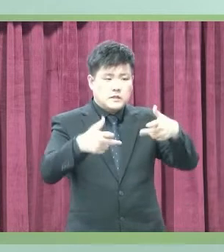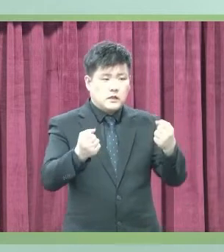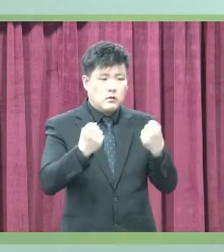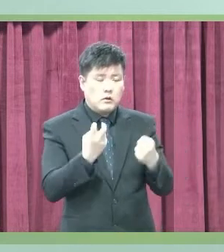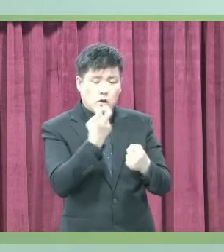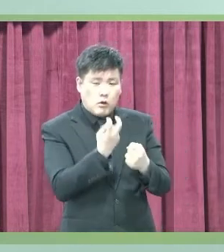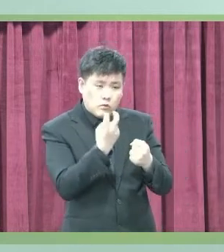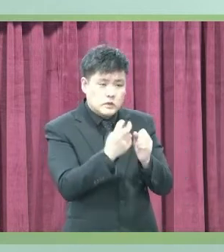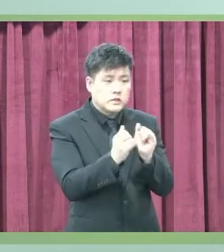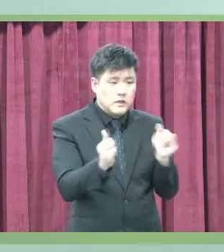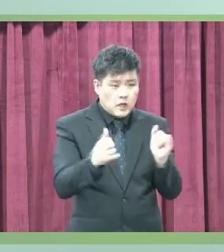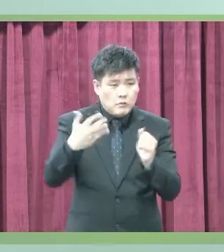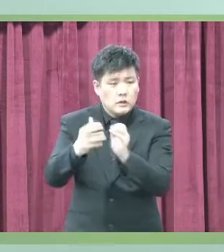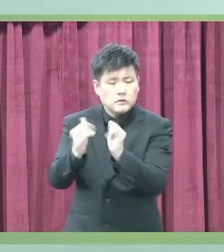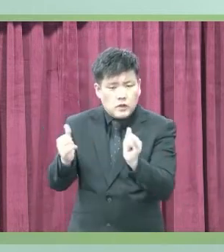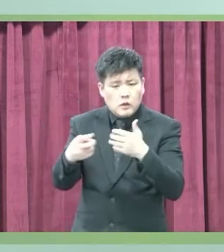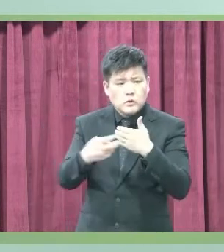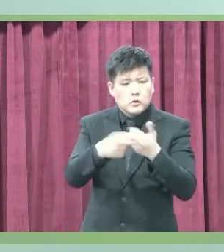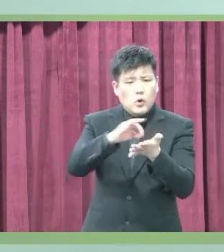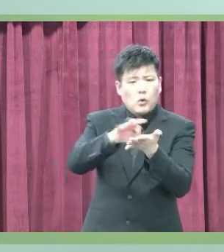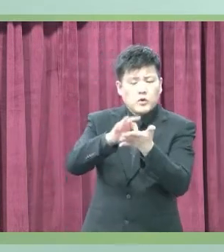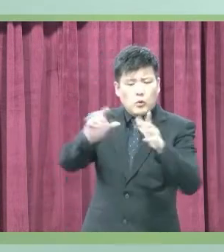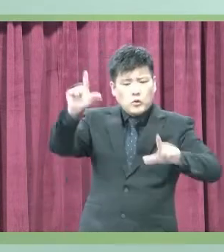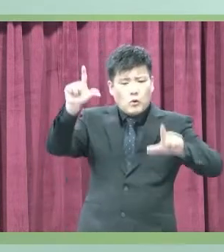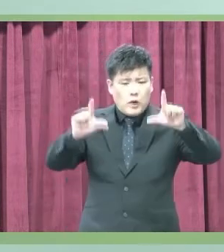건강검진 수검자 및 미수검자의 의료이용 현황입니다.